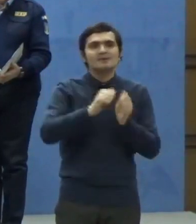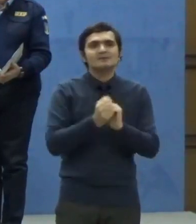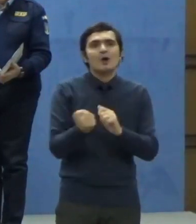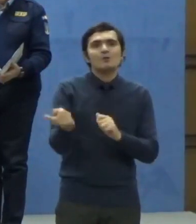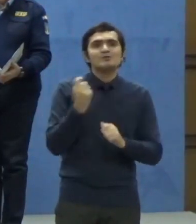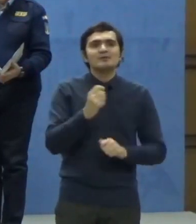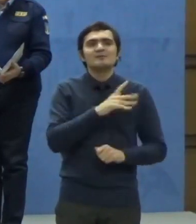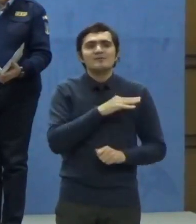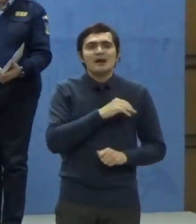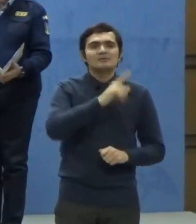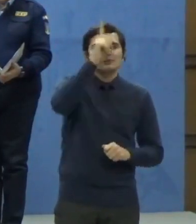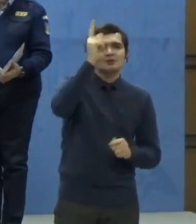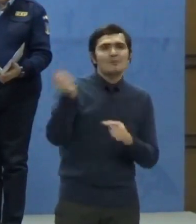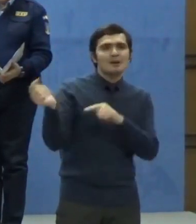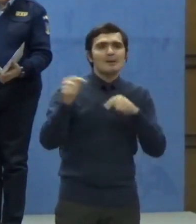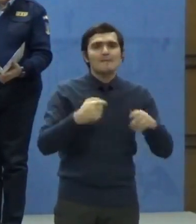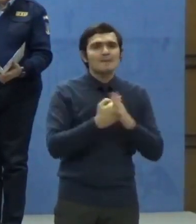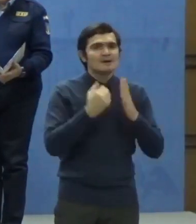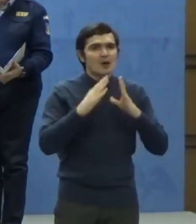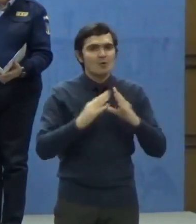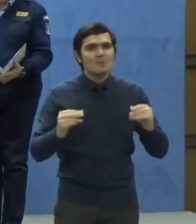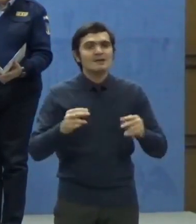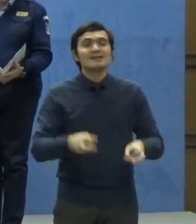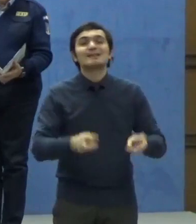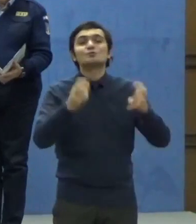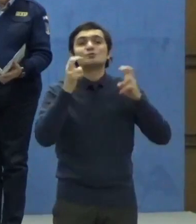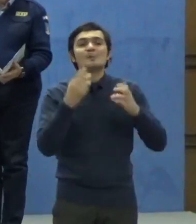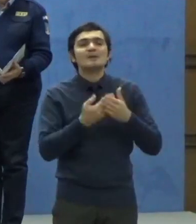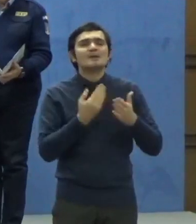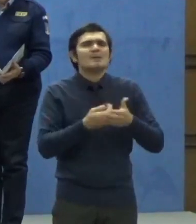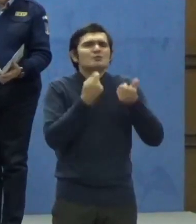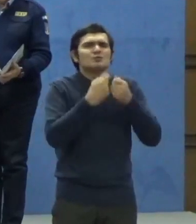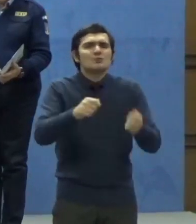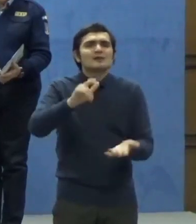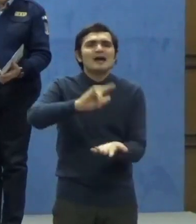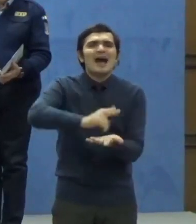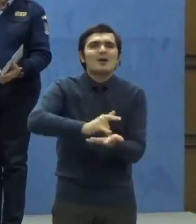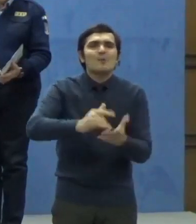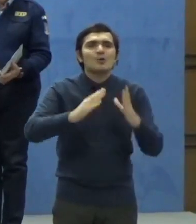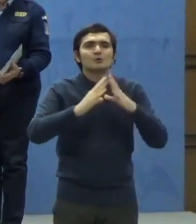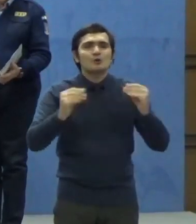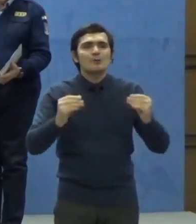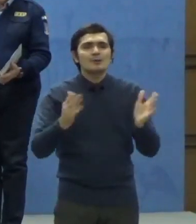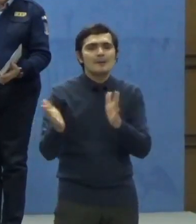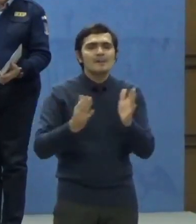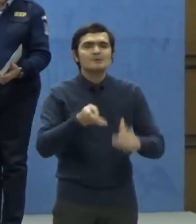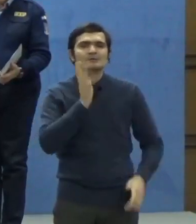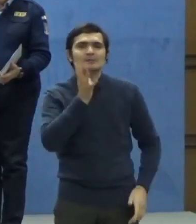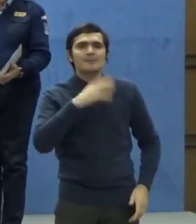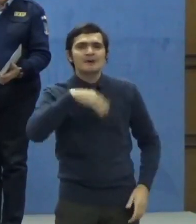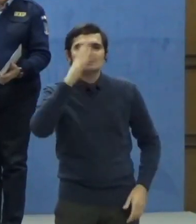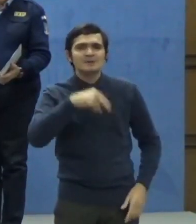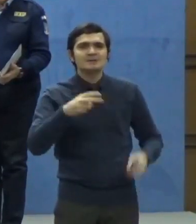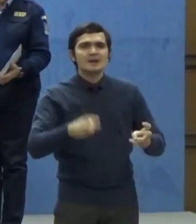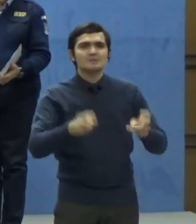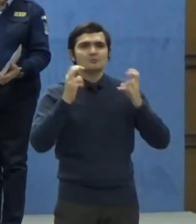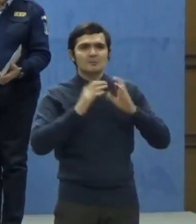Germania către România pentru toate aeroporturile din România pentru o perioadă de 14 zile.